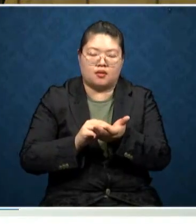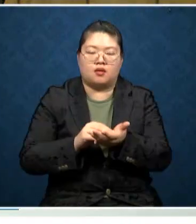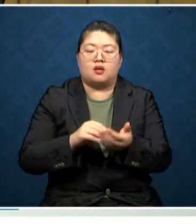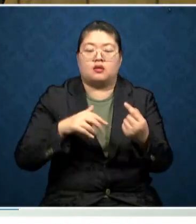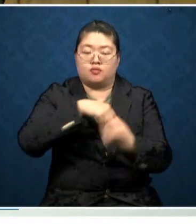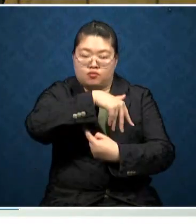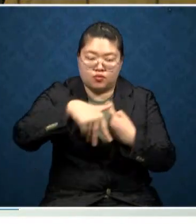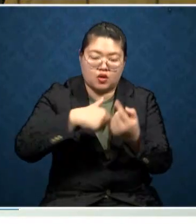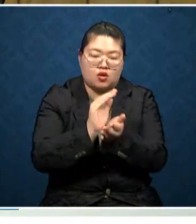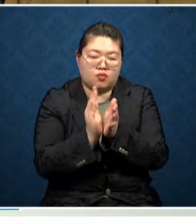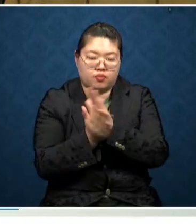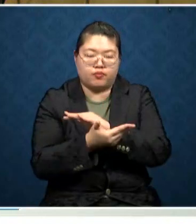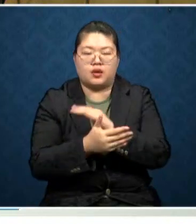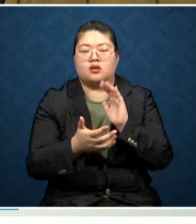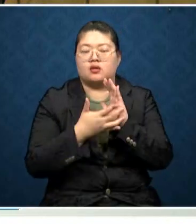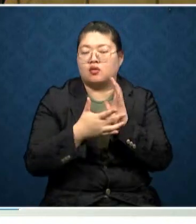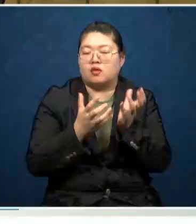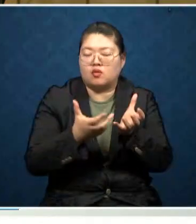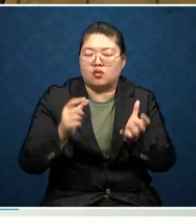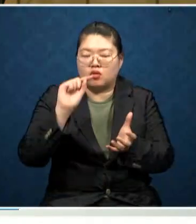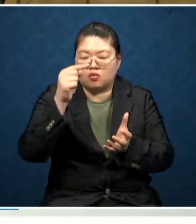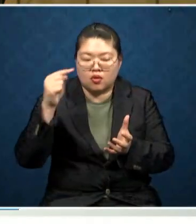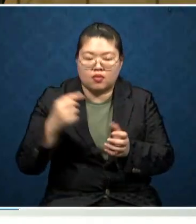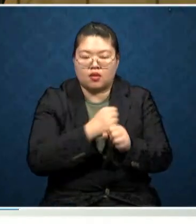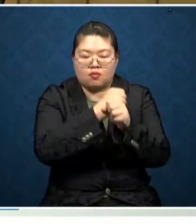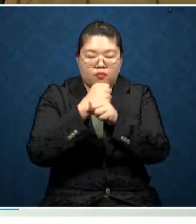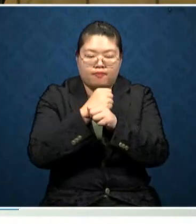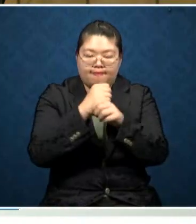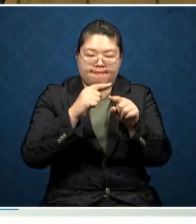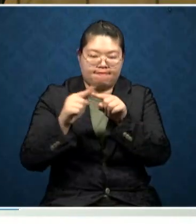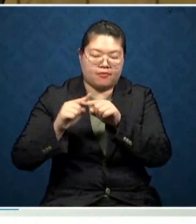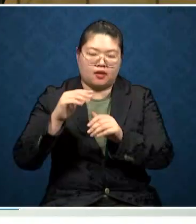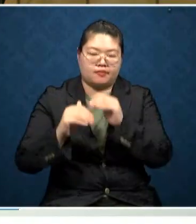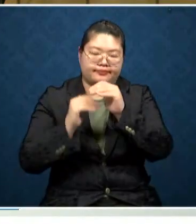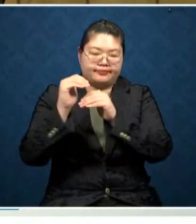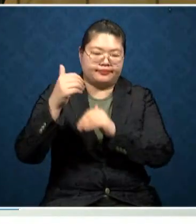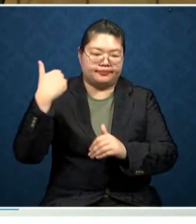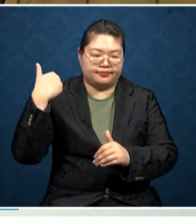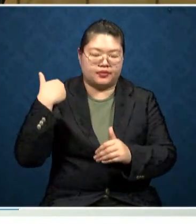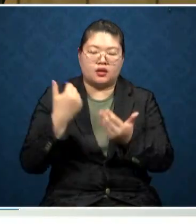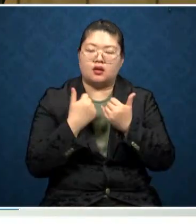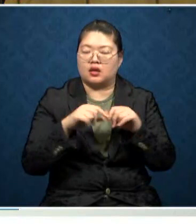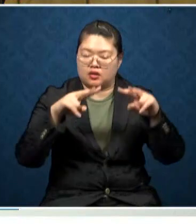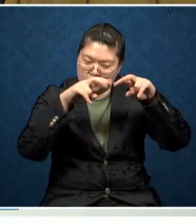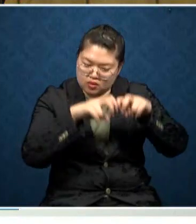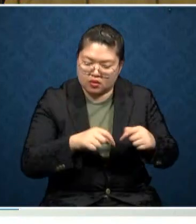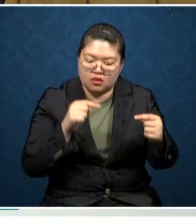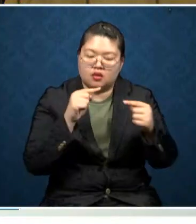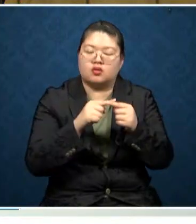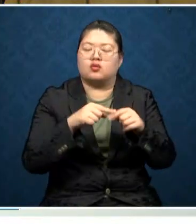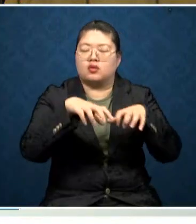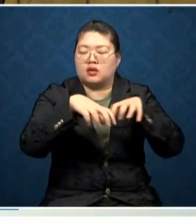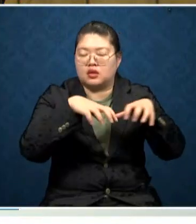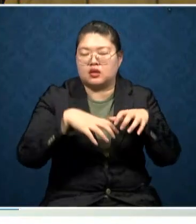องค์กรและการพัฒนาเทคโนโลยีและการลดแก๊สเรือนกระจกตลอดจนมีการศึกษาดูงานเกี่ยวกับการบริหารจัดการ